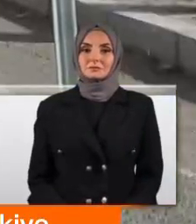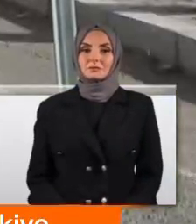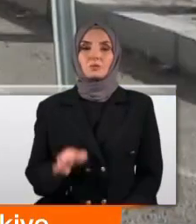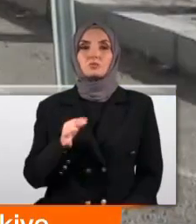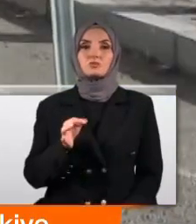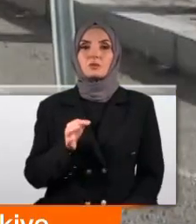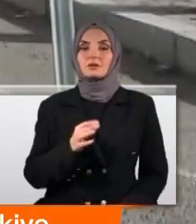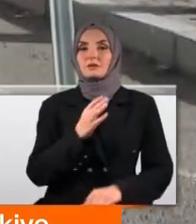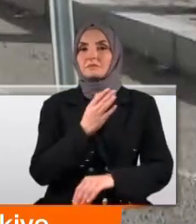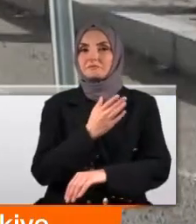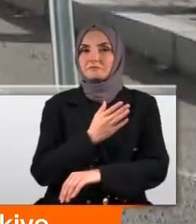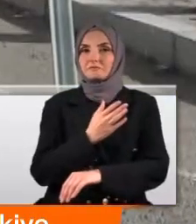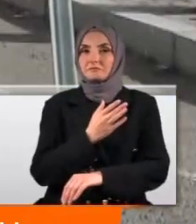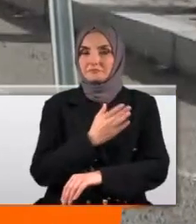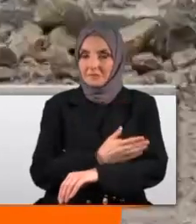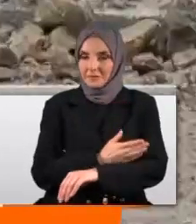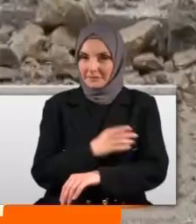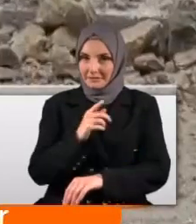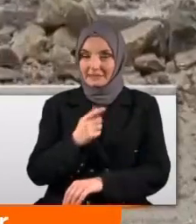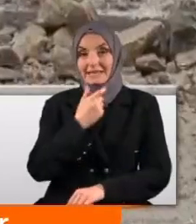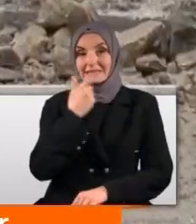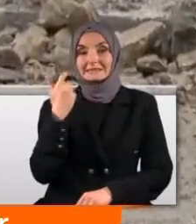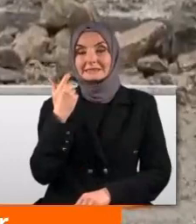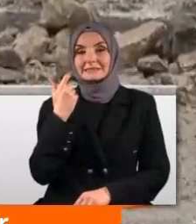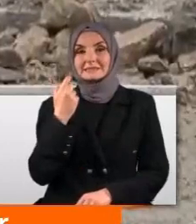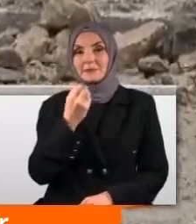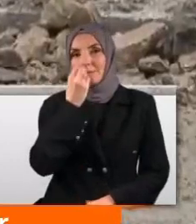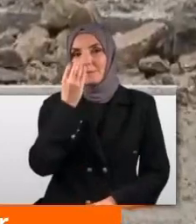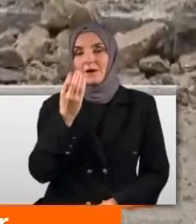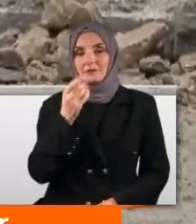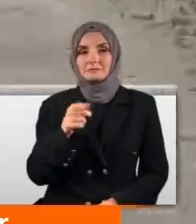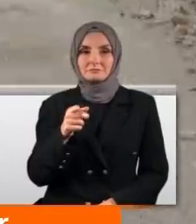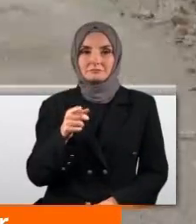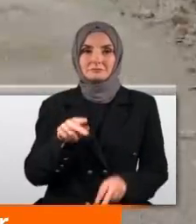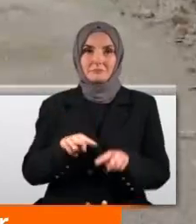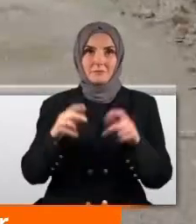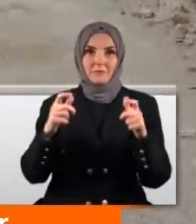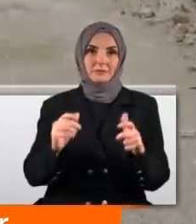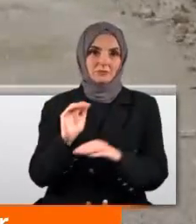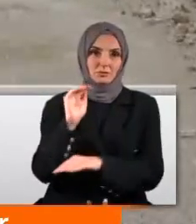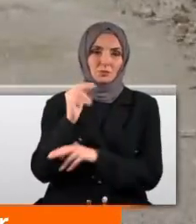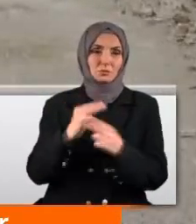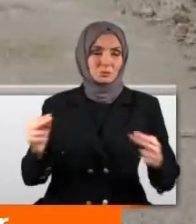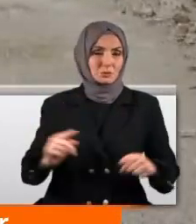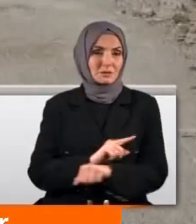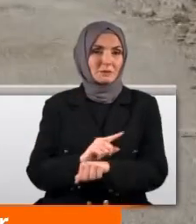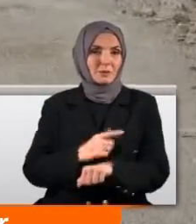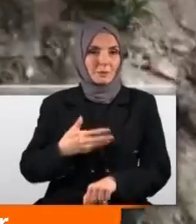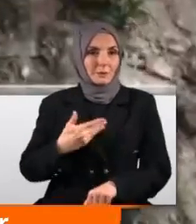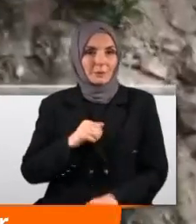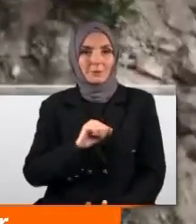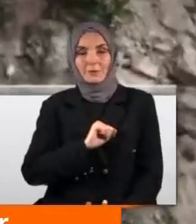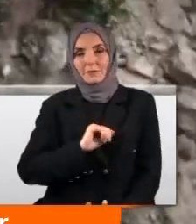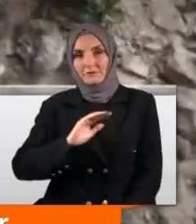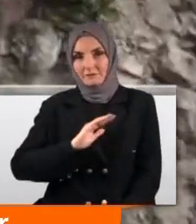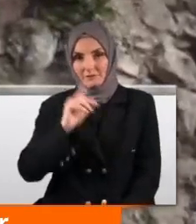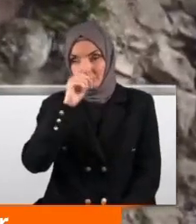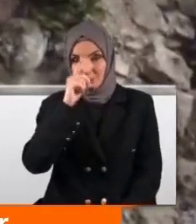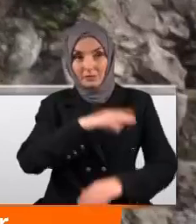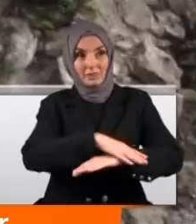Gümüşhane Eski Bağlar Mahallesi sakinleri uzun süredir diken üstünde yaşıyordu. Çünkü dağın yamacındaki kaya parçaları evleri